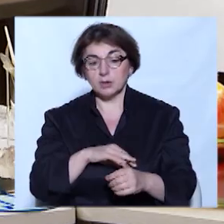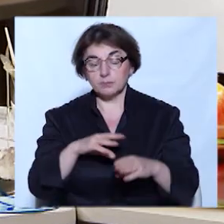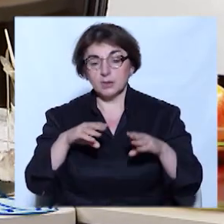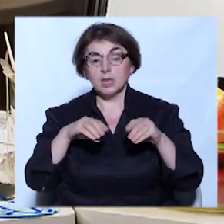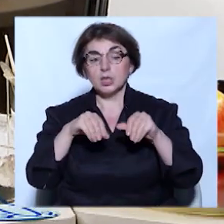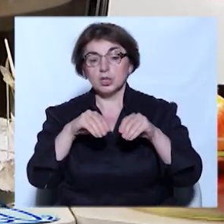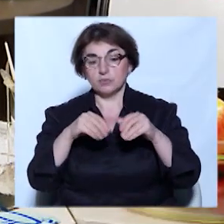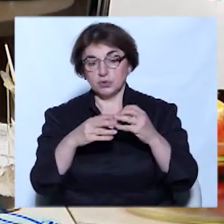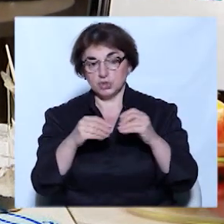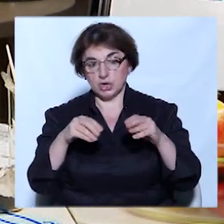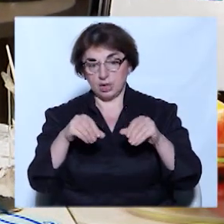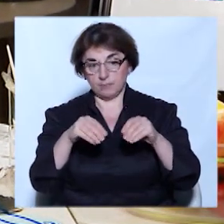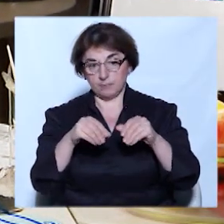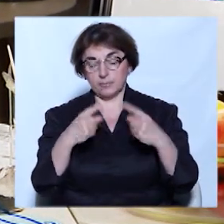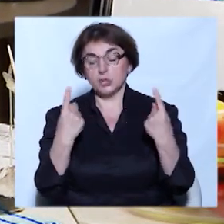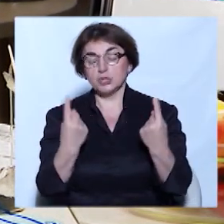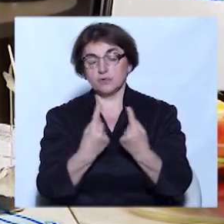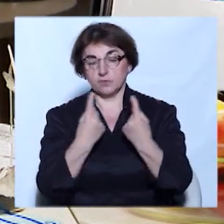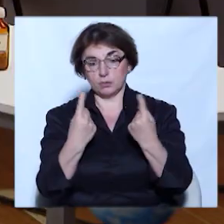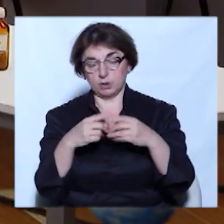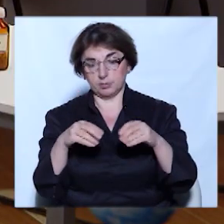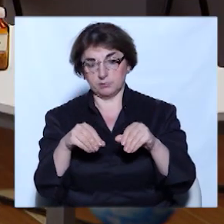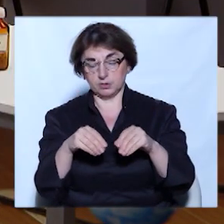ქვიშა, ჩვეულებრივი, ბუნებრივი ქვიშა.